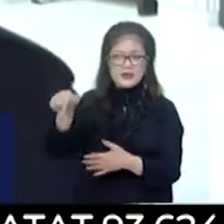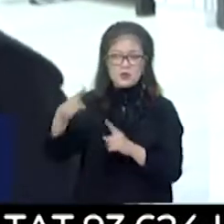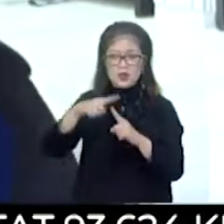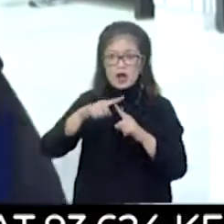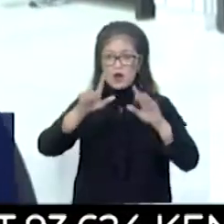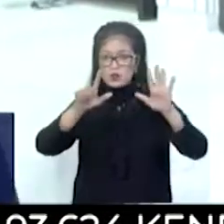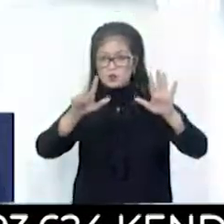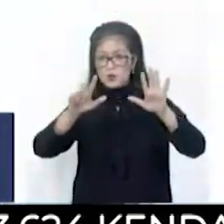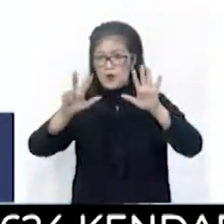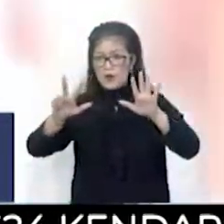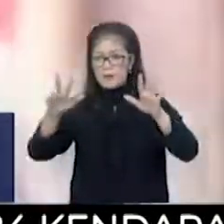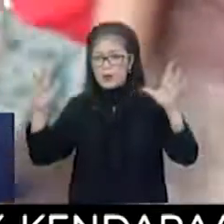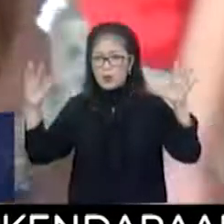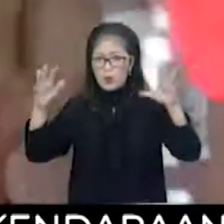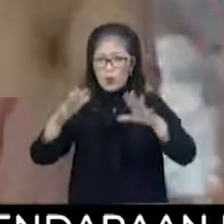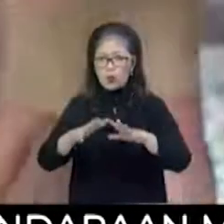tanggal 8.